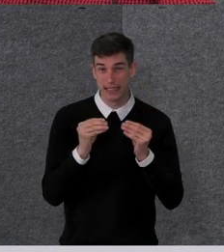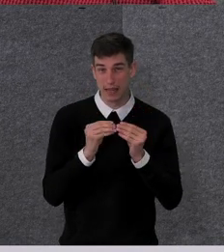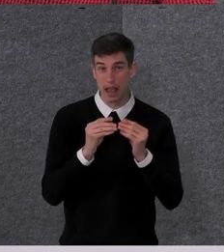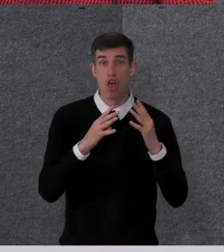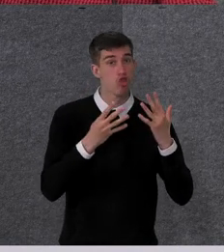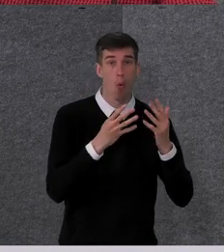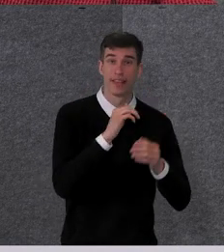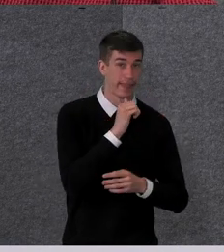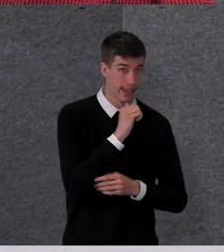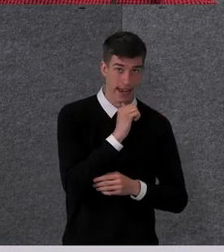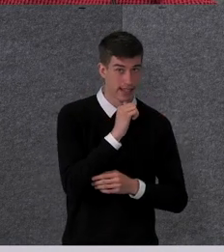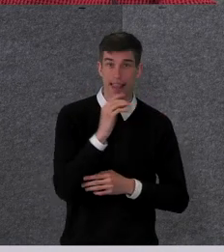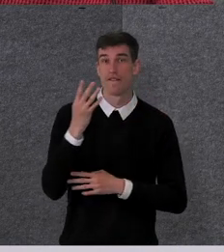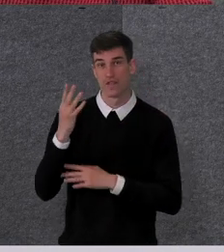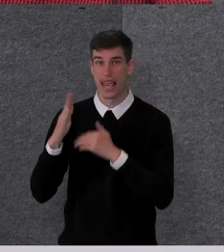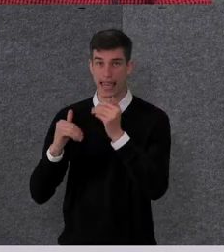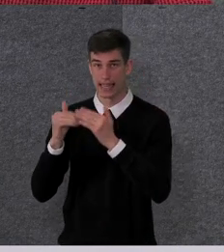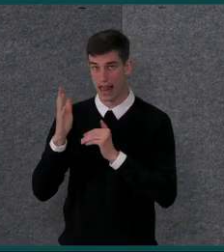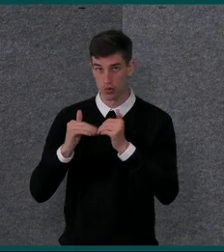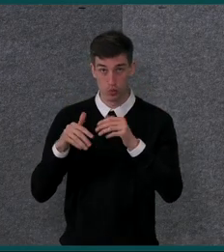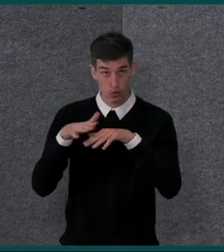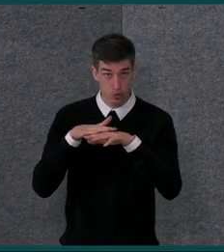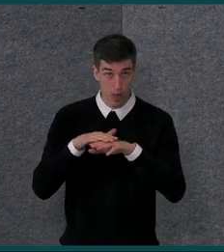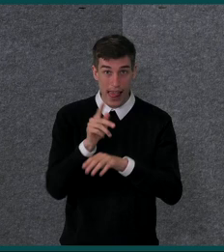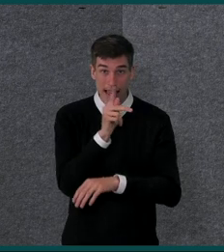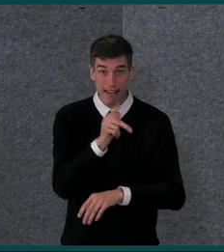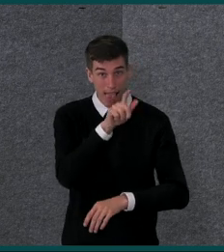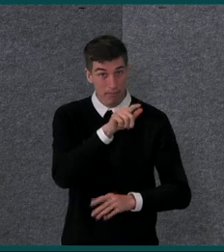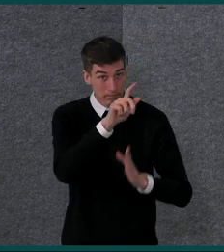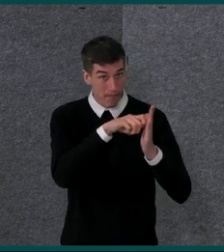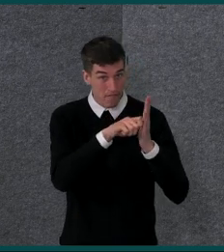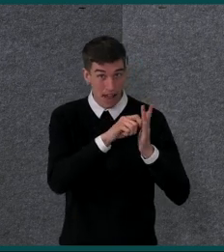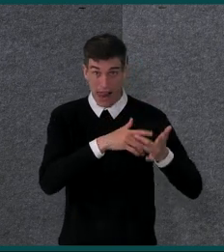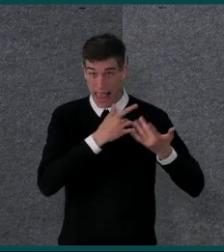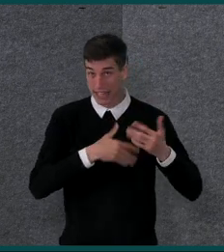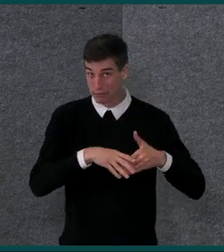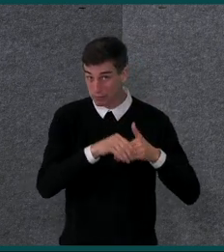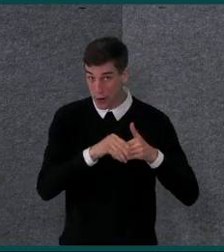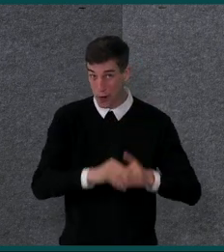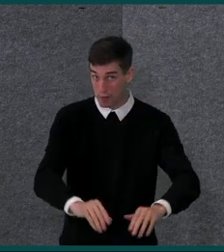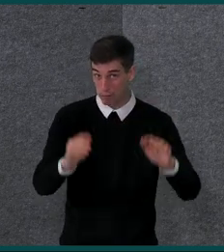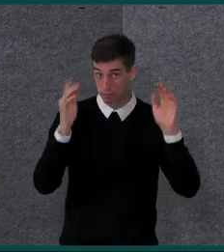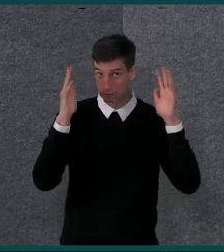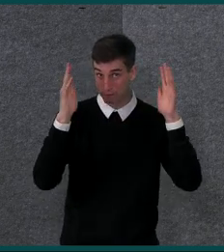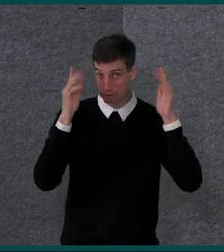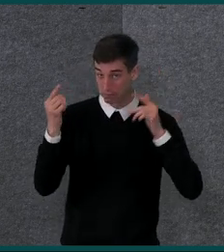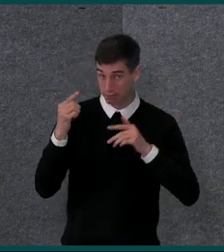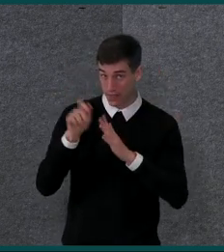9 Nein-Stimmen und 4 Enthaltungen. Kai ist damit gewählt. Herzlichen Glückwunsch. Kai, nimmst du die Wahl an?